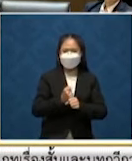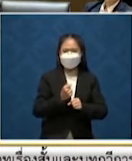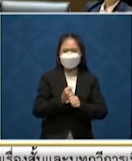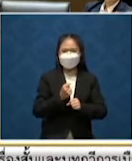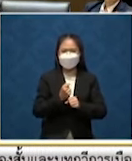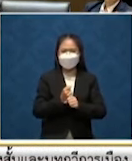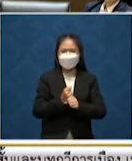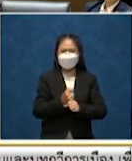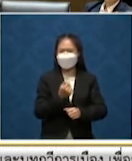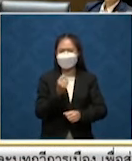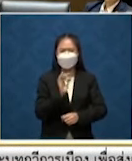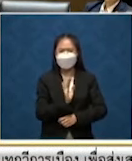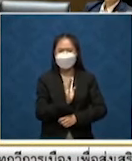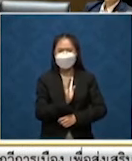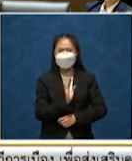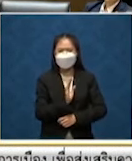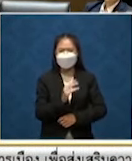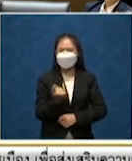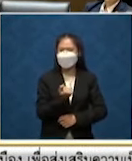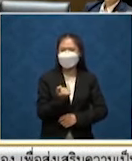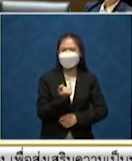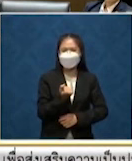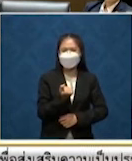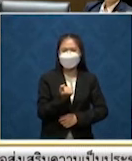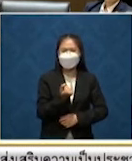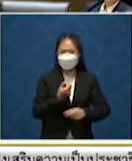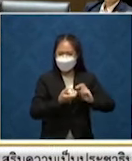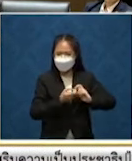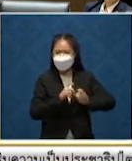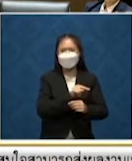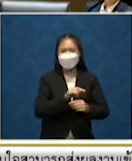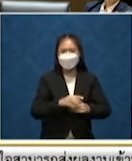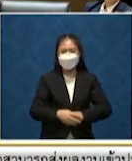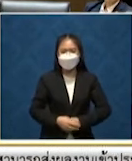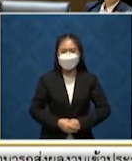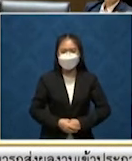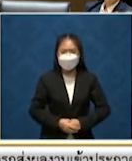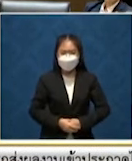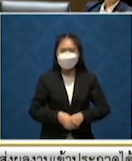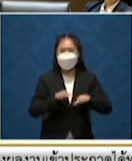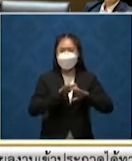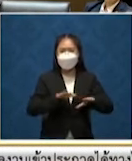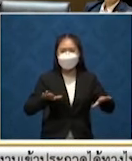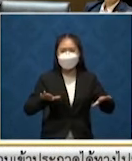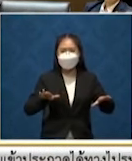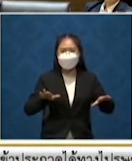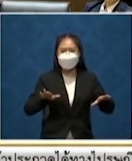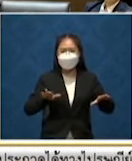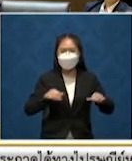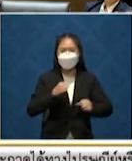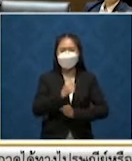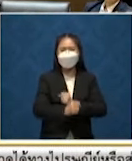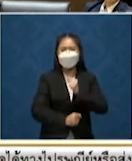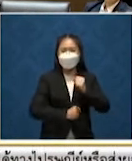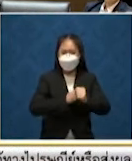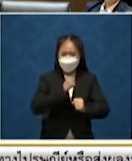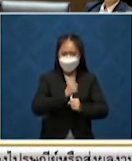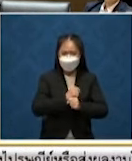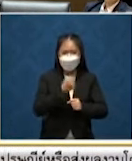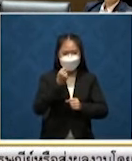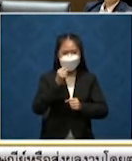สภาตอบประเด็นเรื่องนี้ว่าทำไมไม่อยู่ในโรงเรียนล่ะเพราะมีใครล่ะไปปลุกระดมไปหนุนหลังทำให้เด็กต้องออกมาเรียก